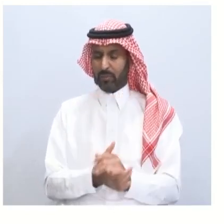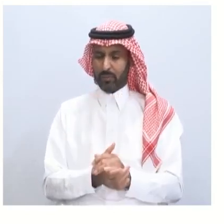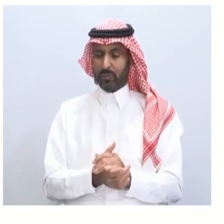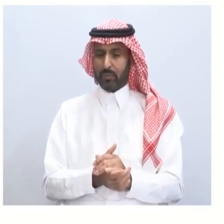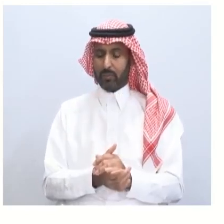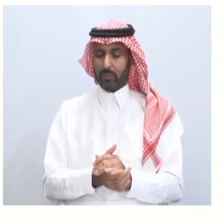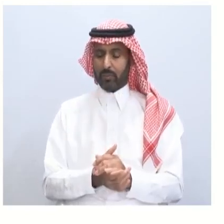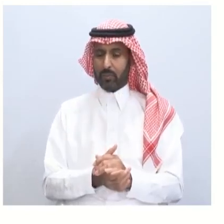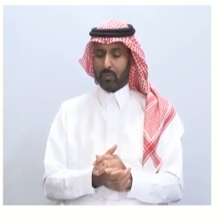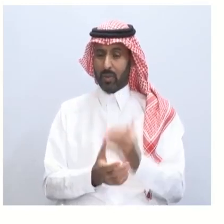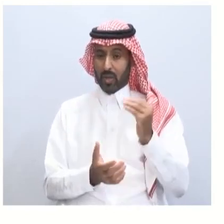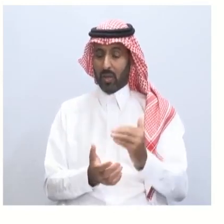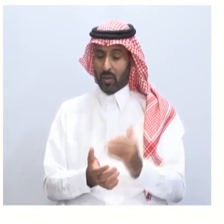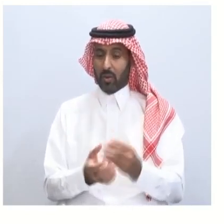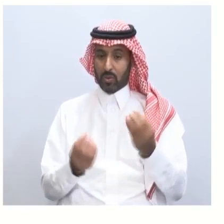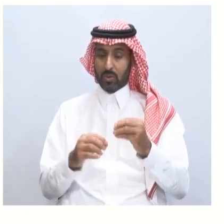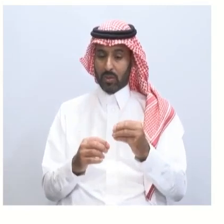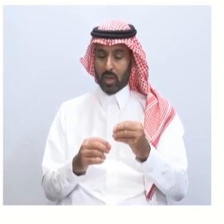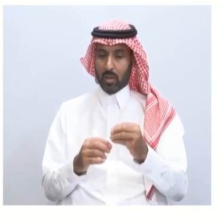الكربون وللاستزادة